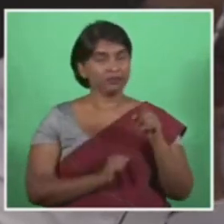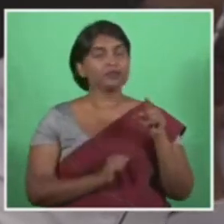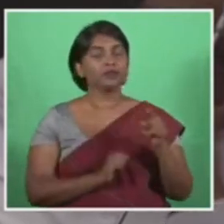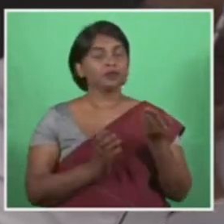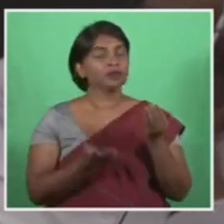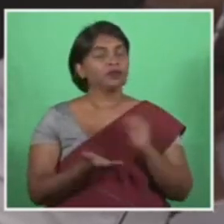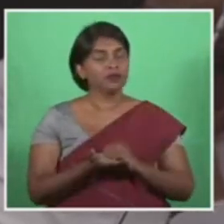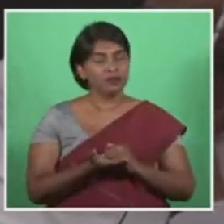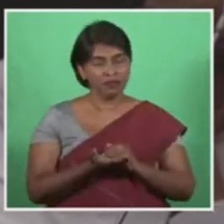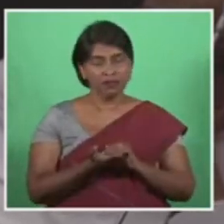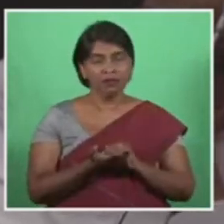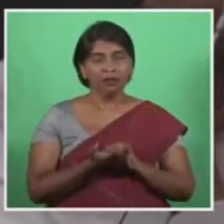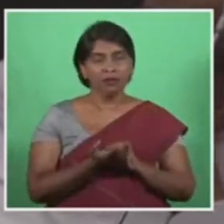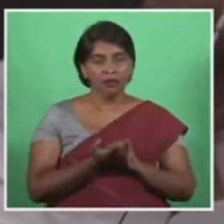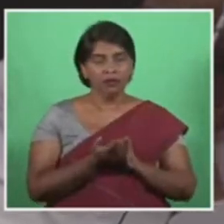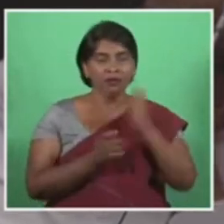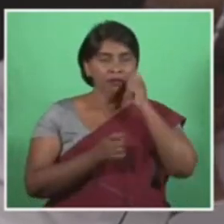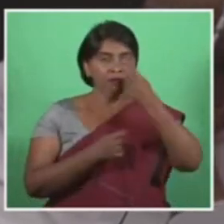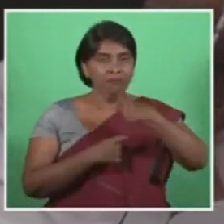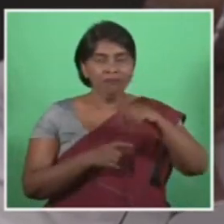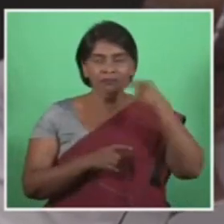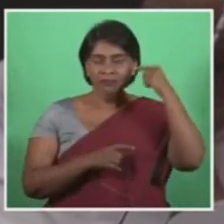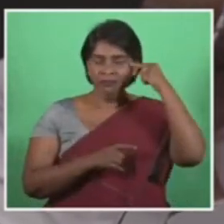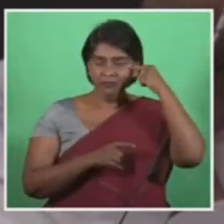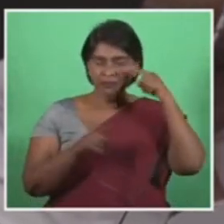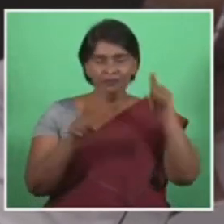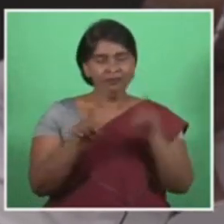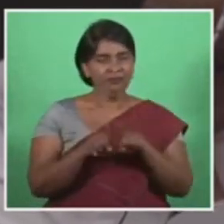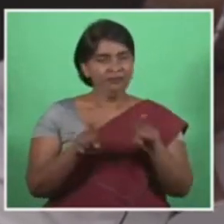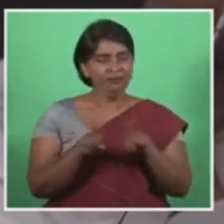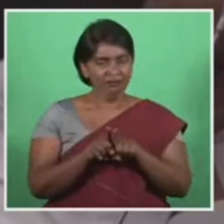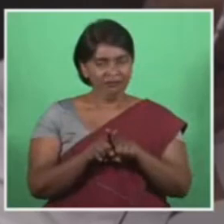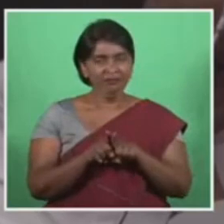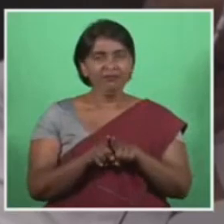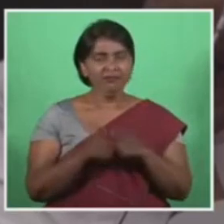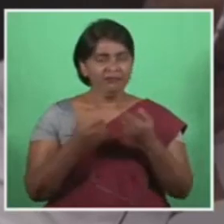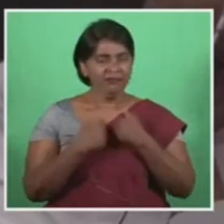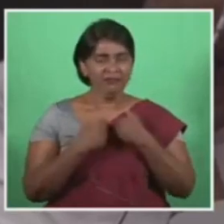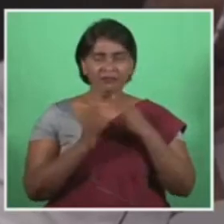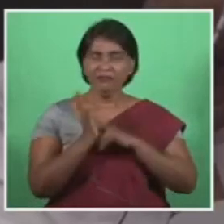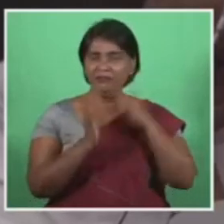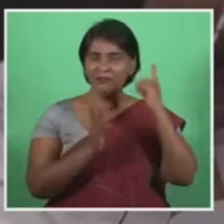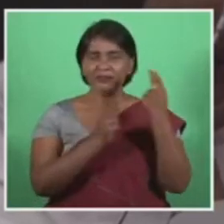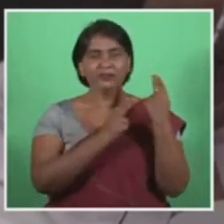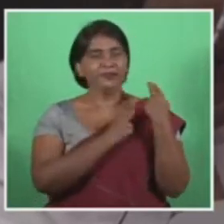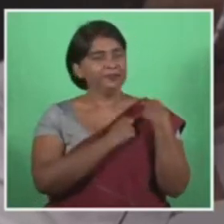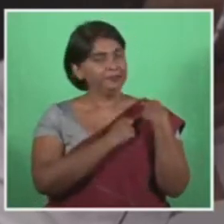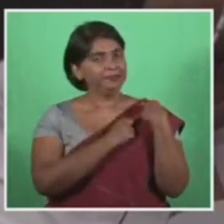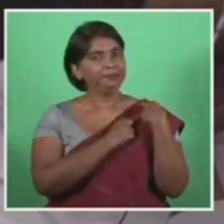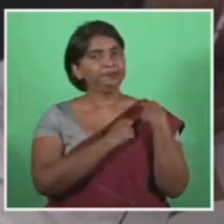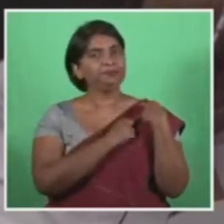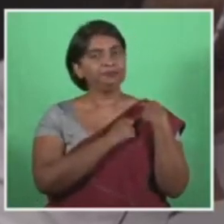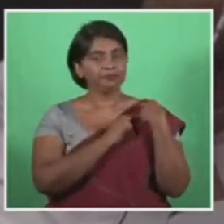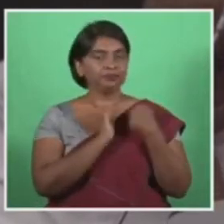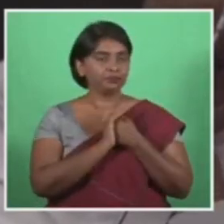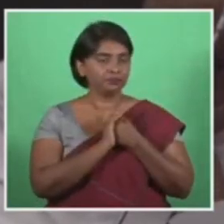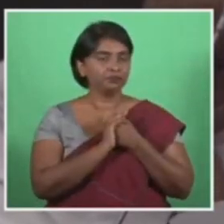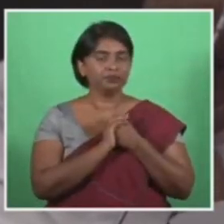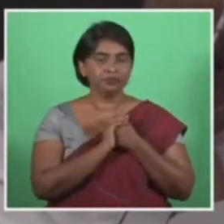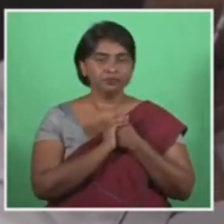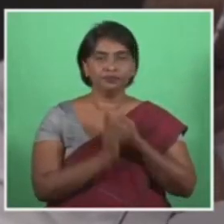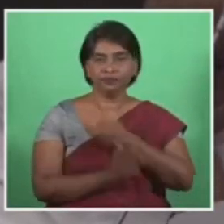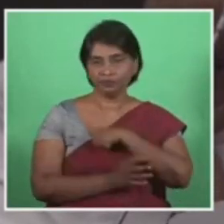යලි ජනතාවට සිහිපත් කරවීම අපේ ජාතික යුතුකමක් ගෞරවනීය ස්වාමීන්